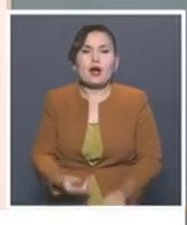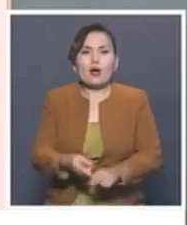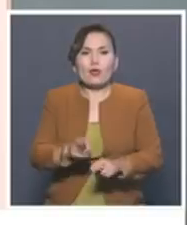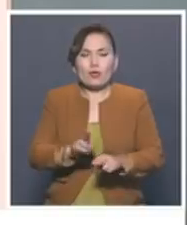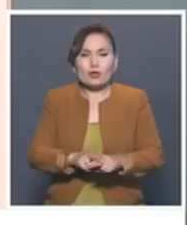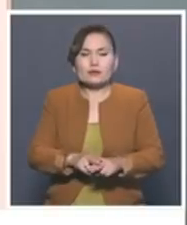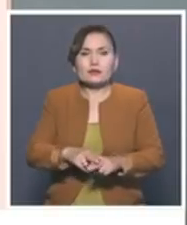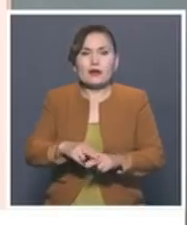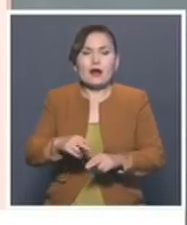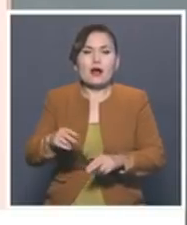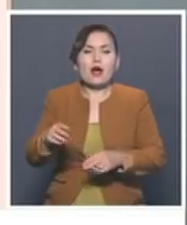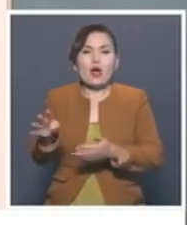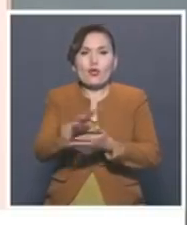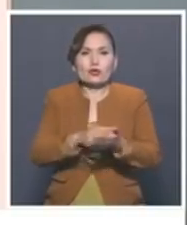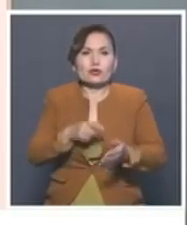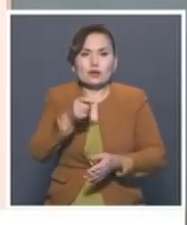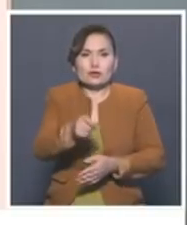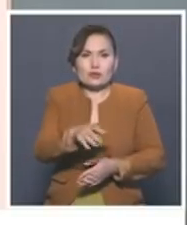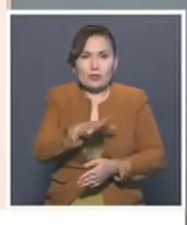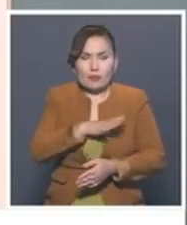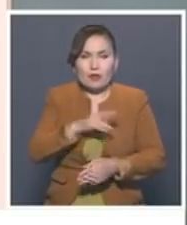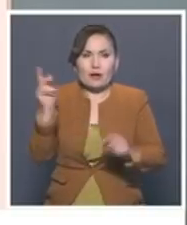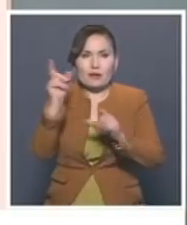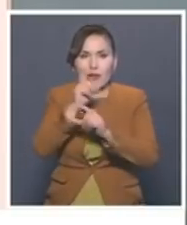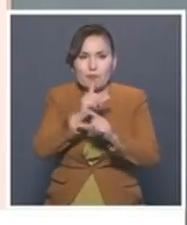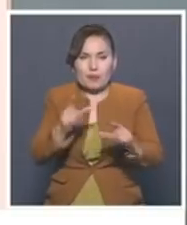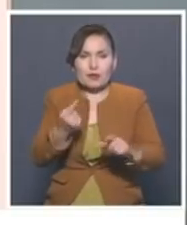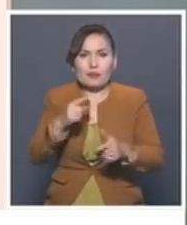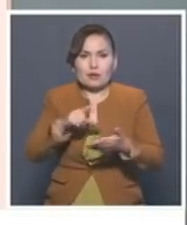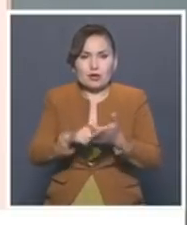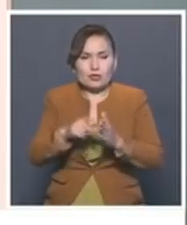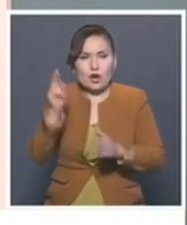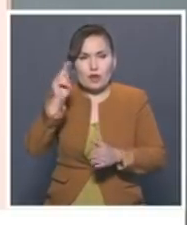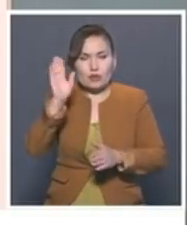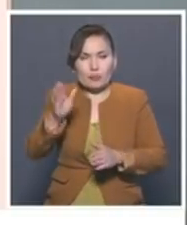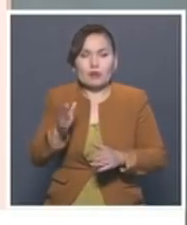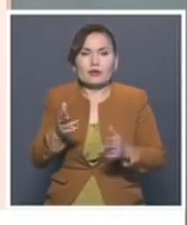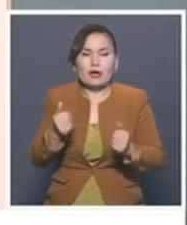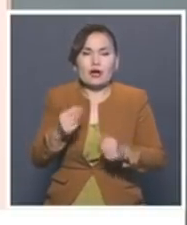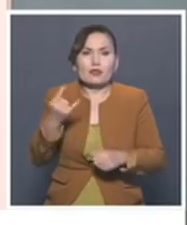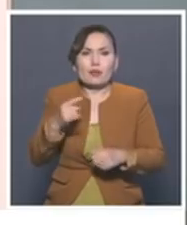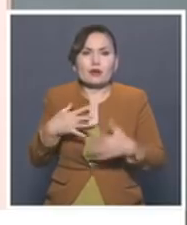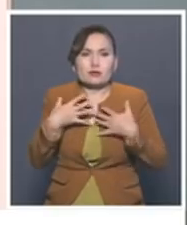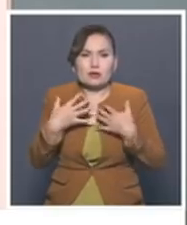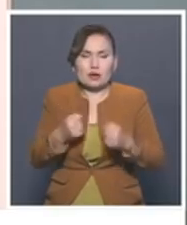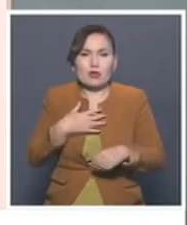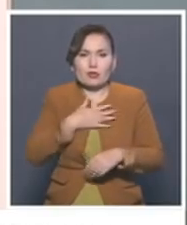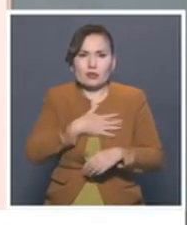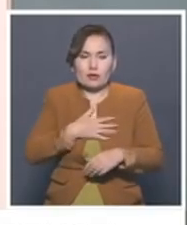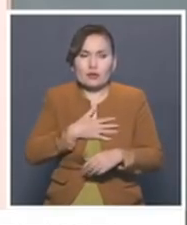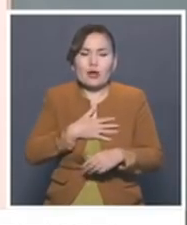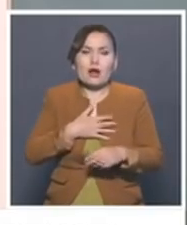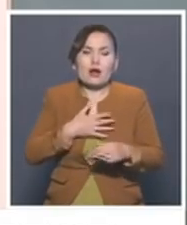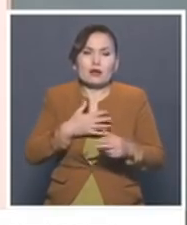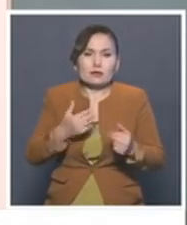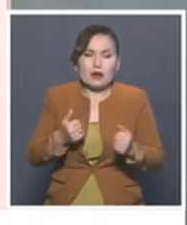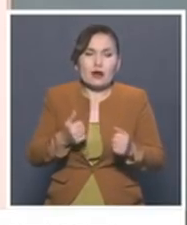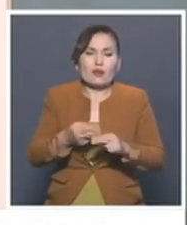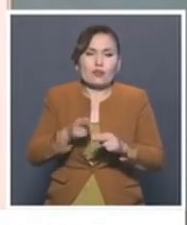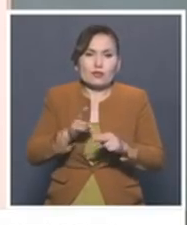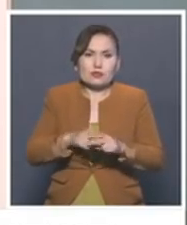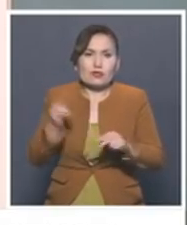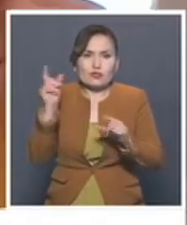сыныпта оқытуға. Бірақ біз баланың да денсаулығын алаңдаймыз. Білім алуына да қалыптасуы да қажет болғандықтан біз осындай